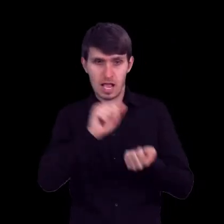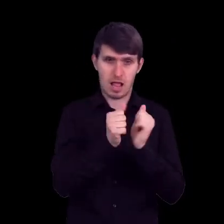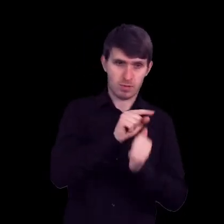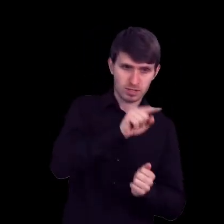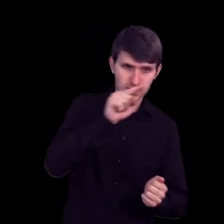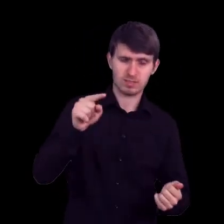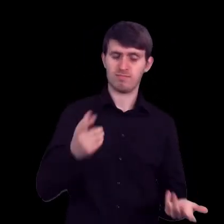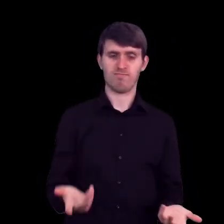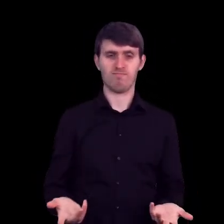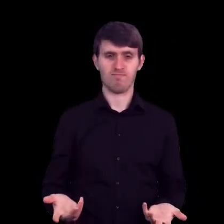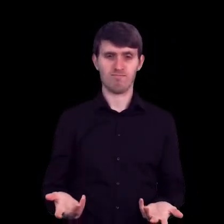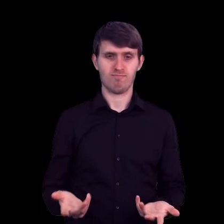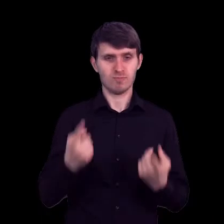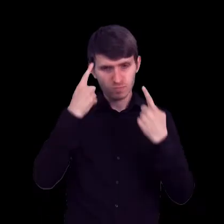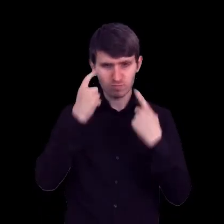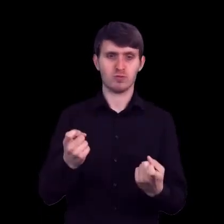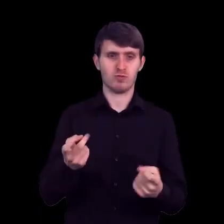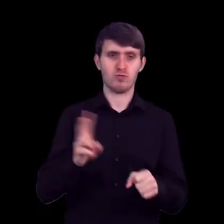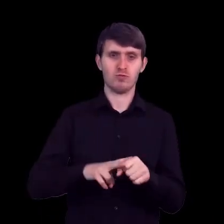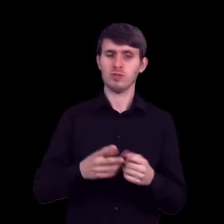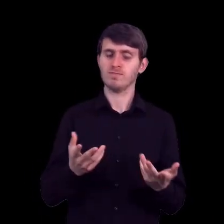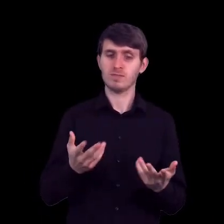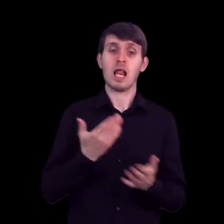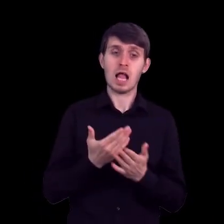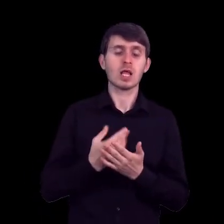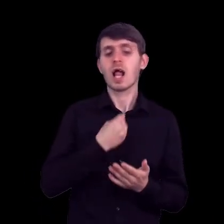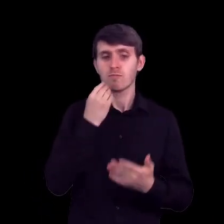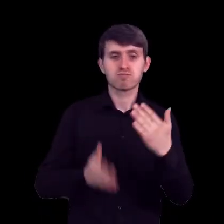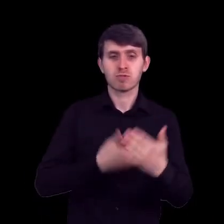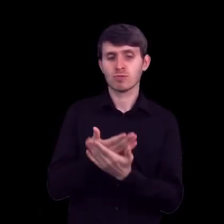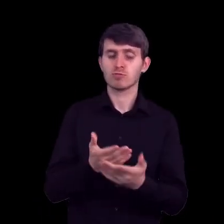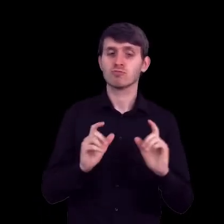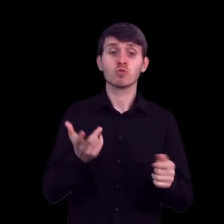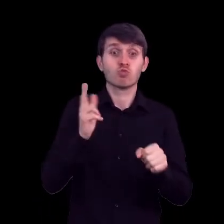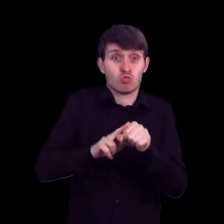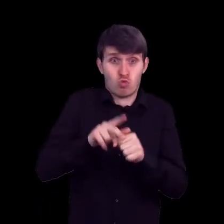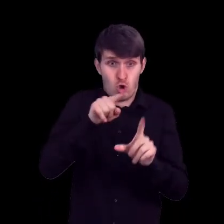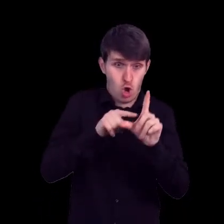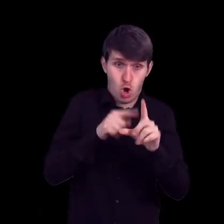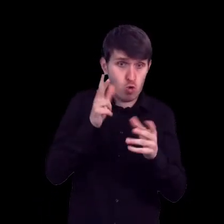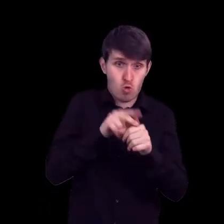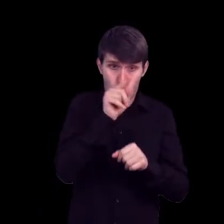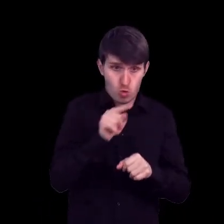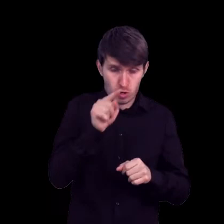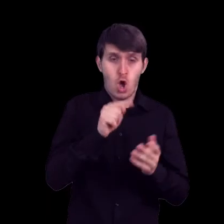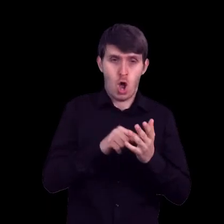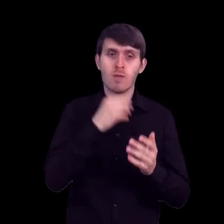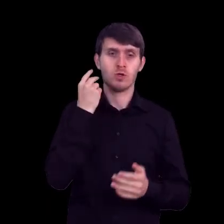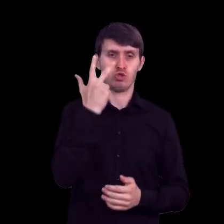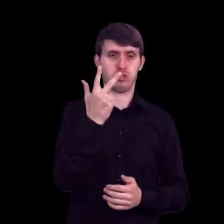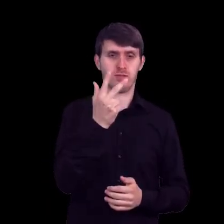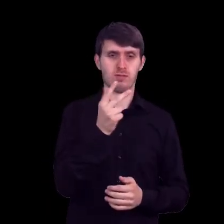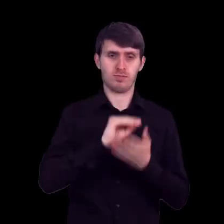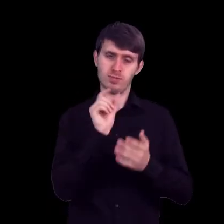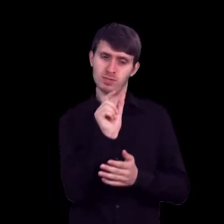ten tutaj, albo ten kąt tutaj. Dlatego jedynym sposobem jasnego określenia, o którym